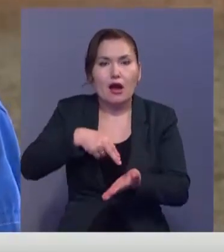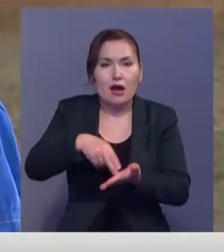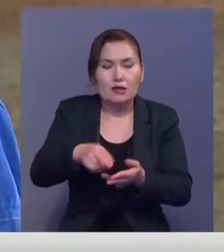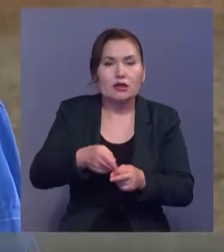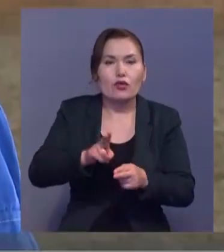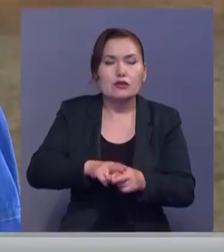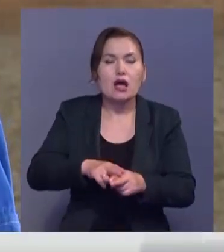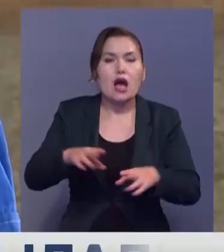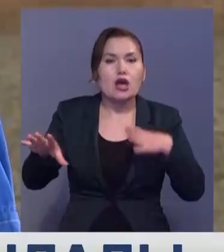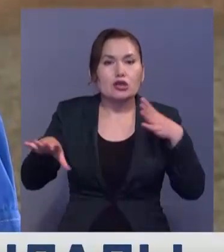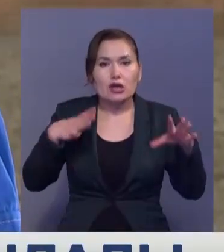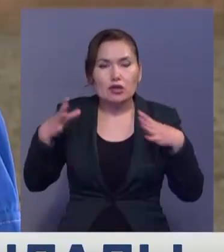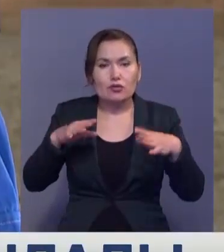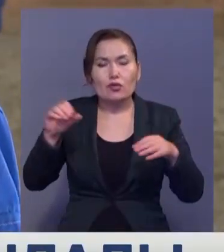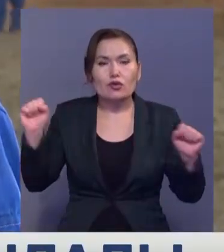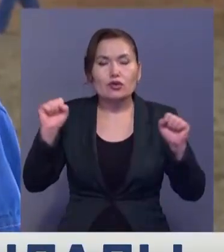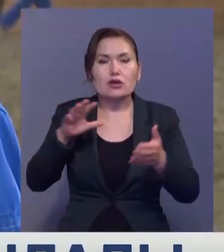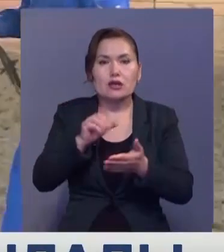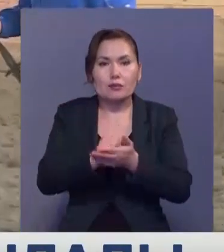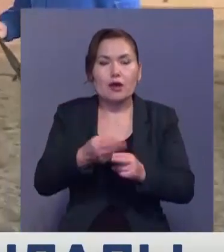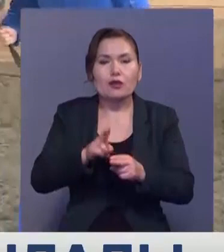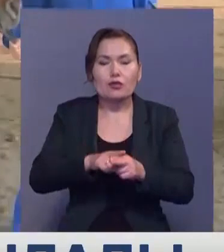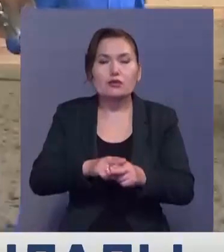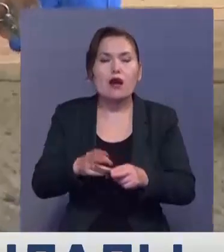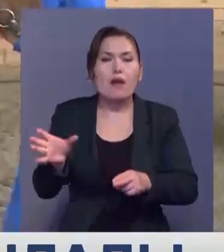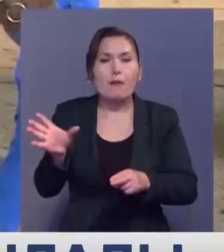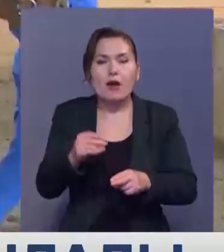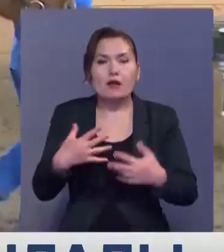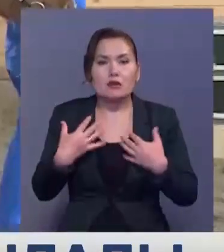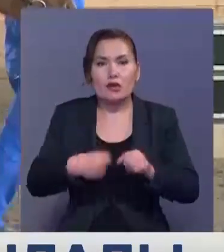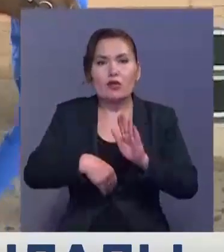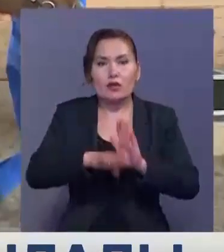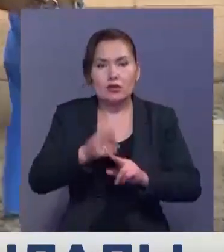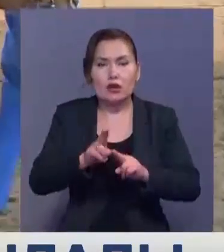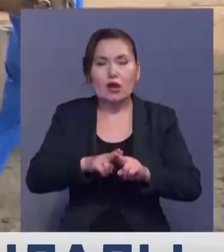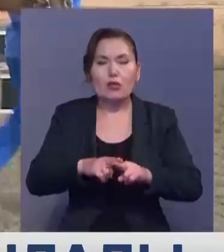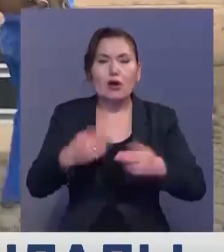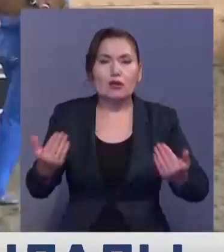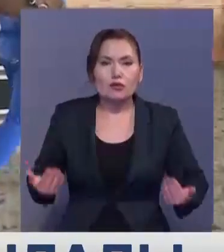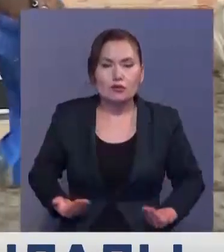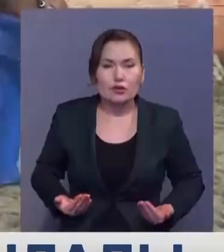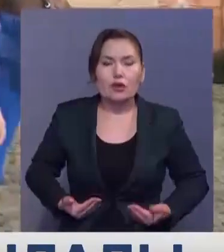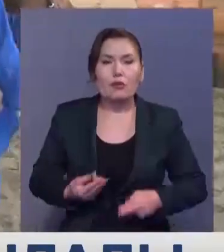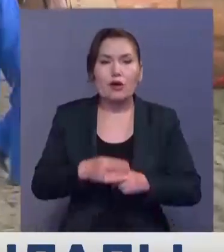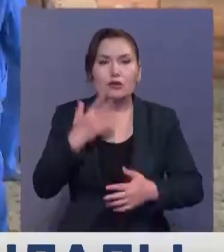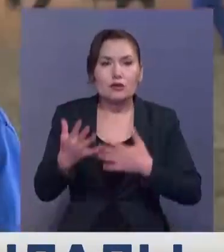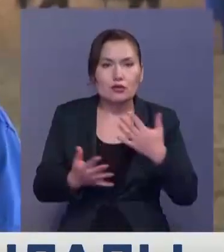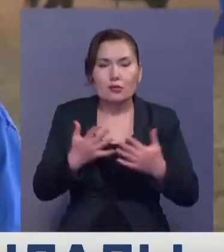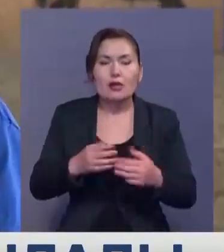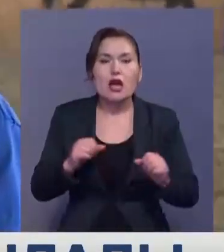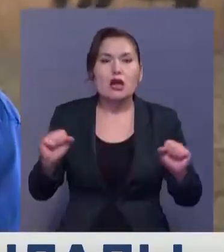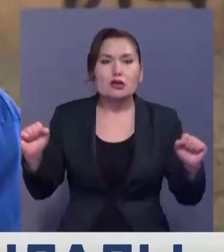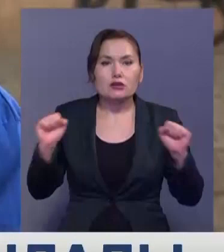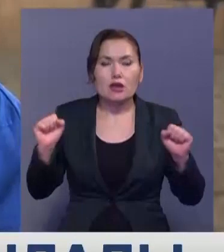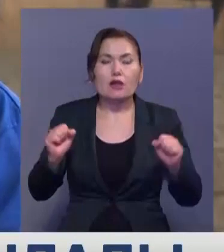сөйлейді. И бойындағы қорқыныштың бәрі кетеді. Өмірге деген құлшынысын оятады, қорқынышын алады, жақсы шынықтырады. Осындай